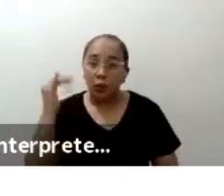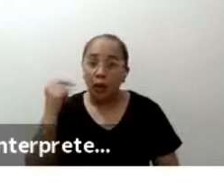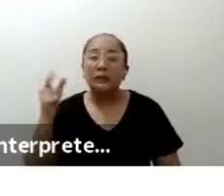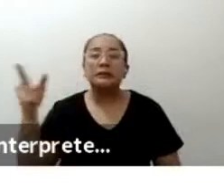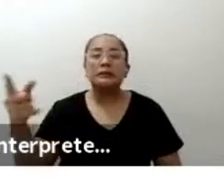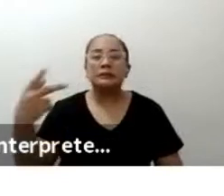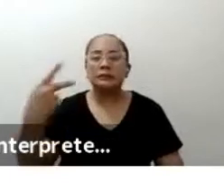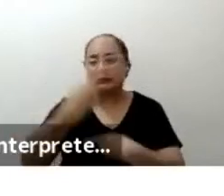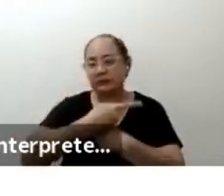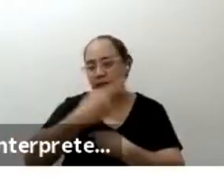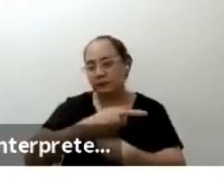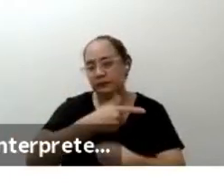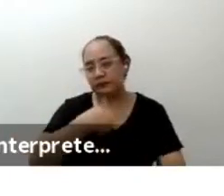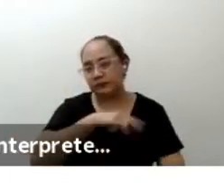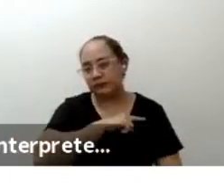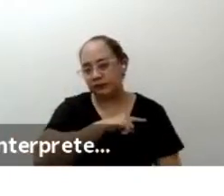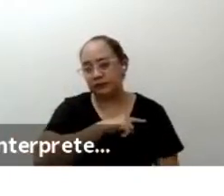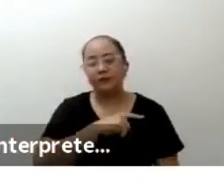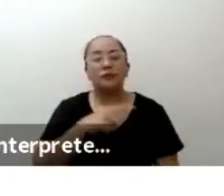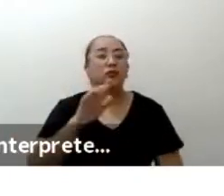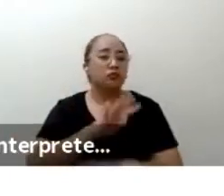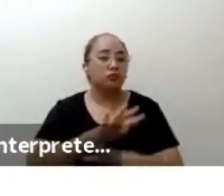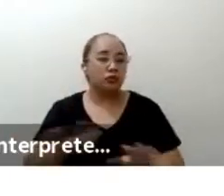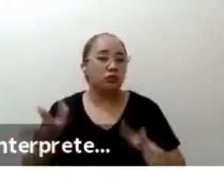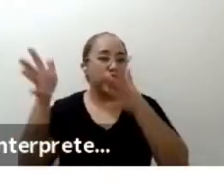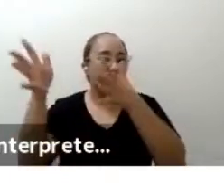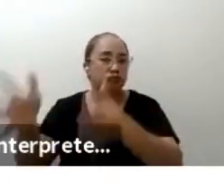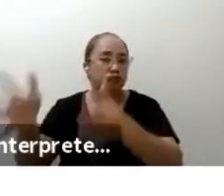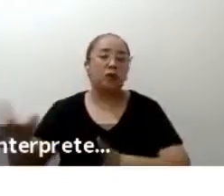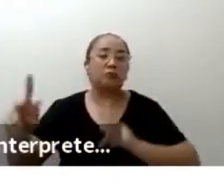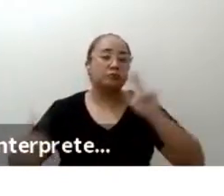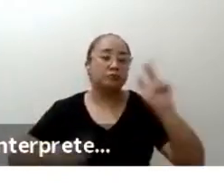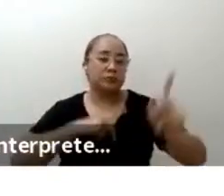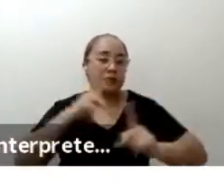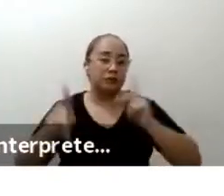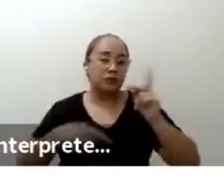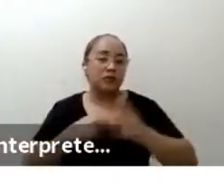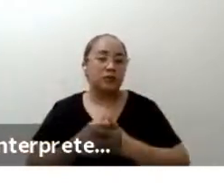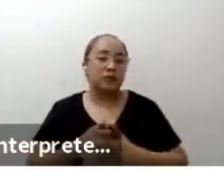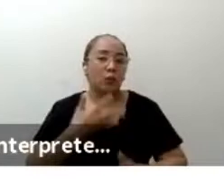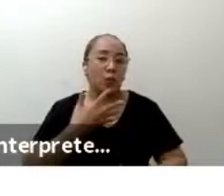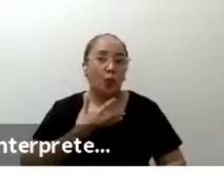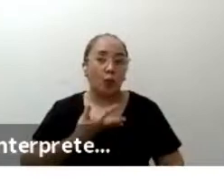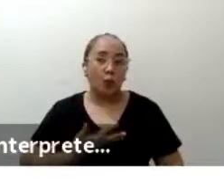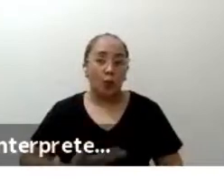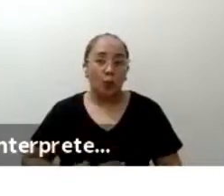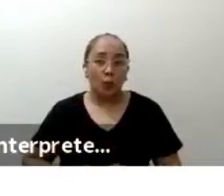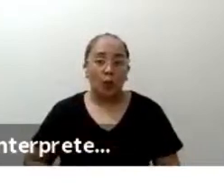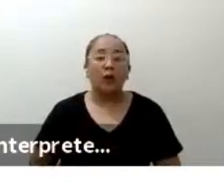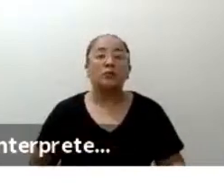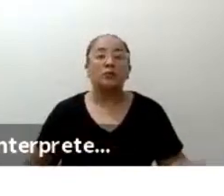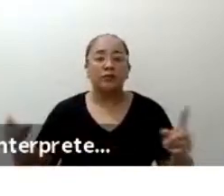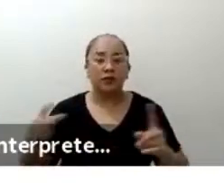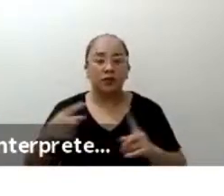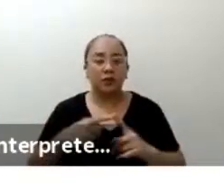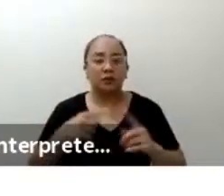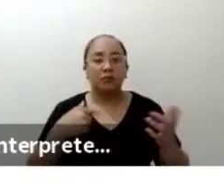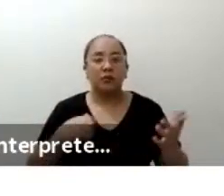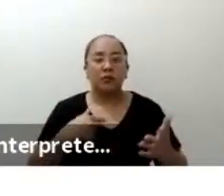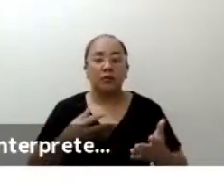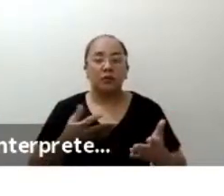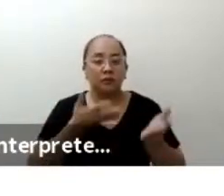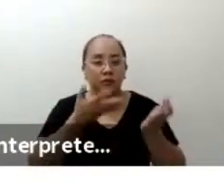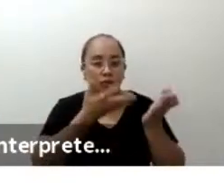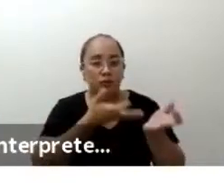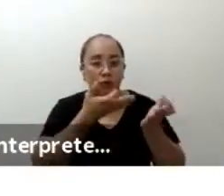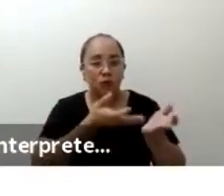mag-alaga sa atin. At huwag pabayaan ang pamayanan na magutom habang ginagamot